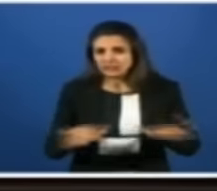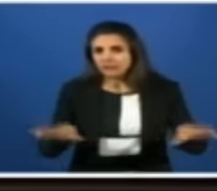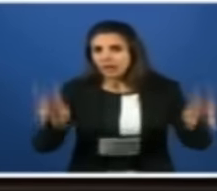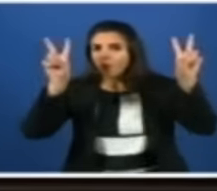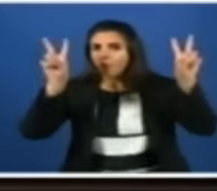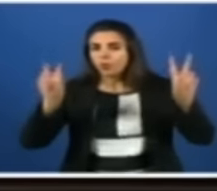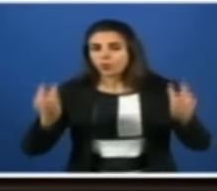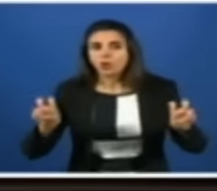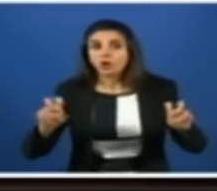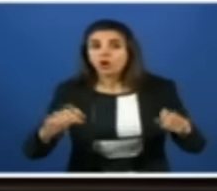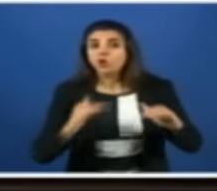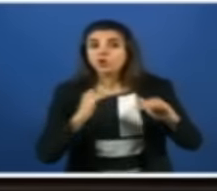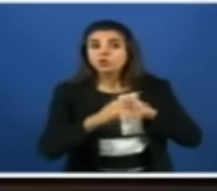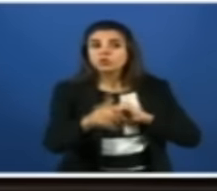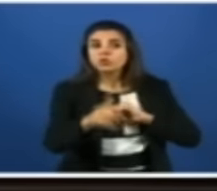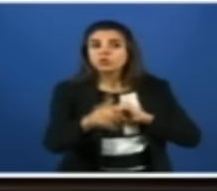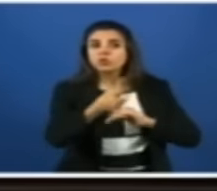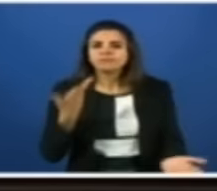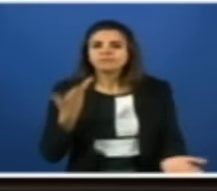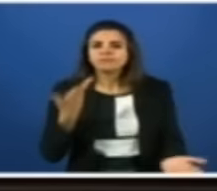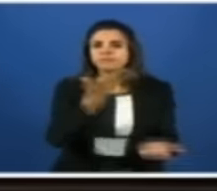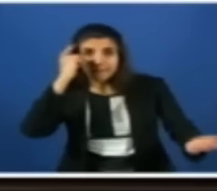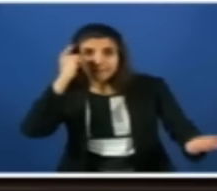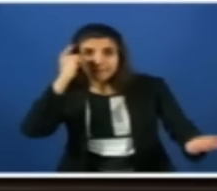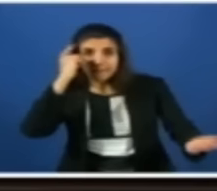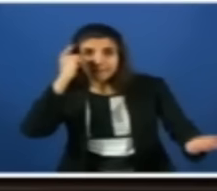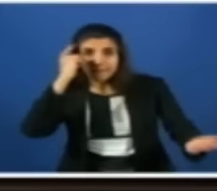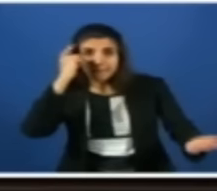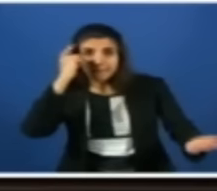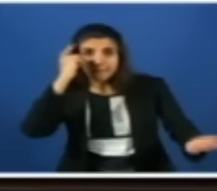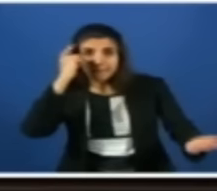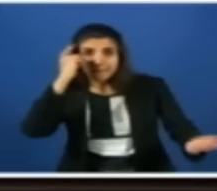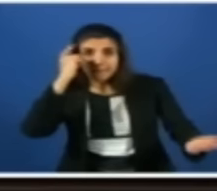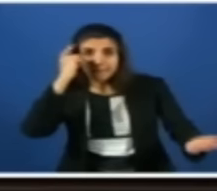ve sistem konusunu milletin önüne götürüp Çözüm üretme zamanı.